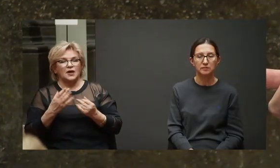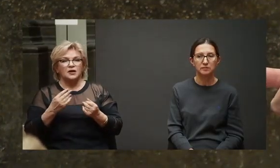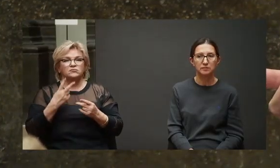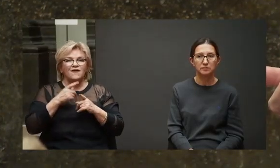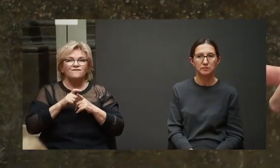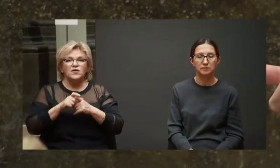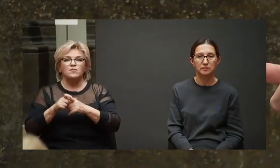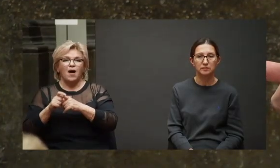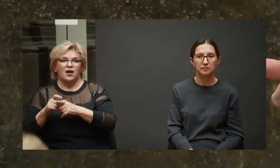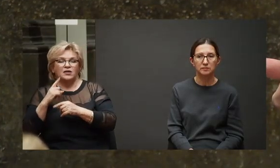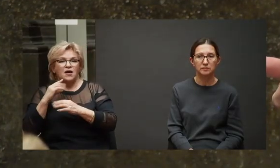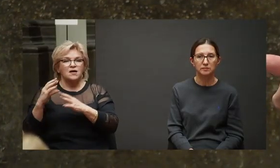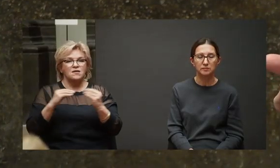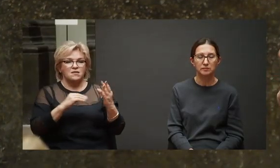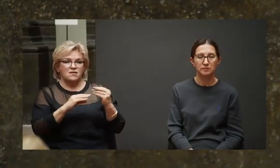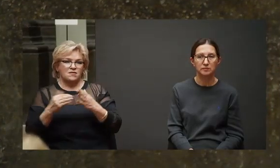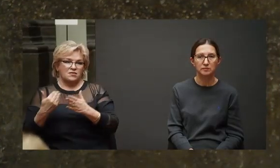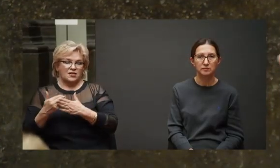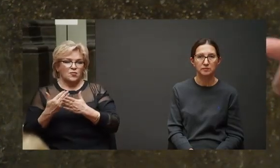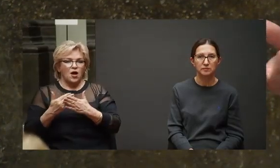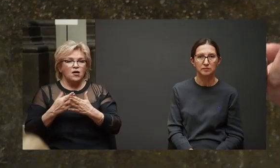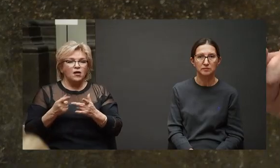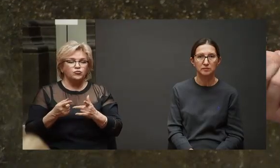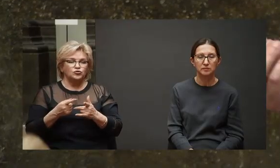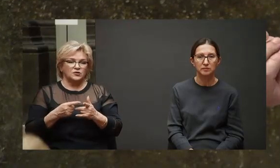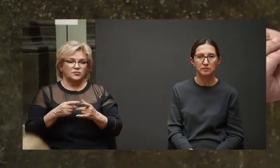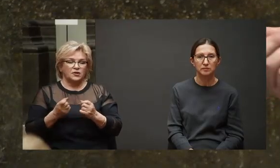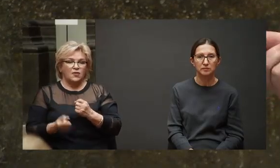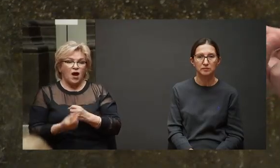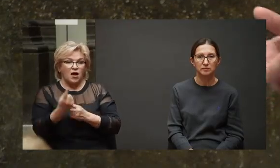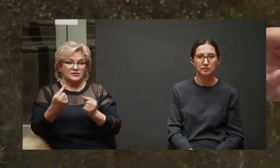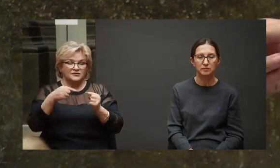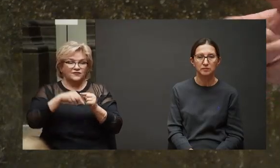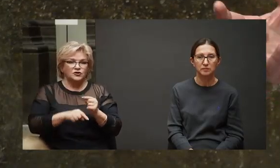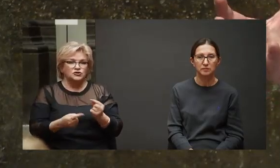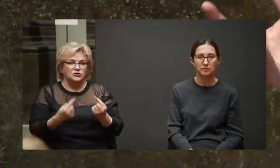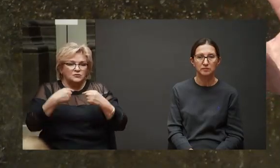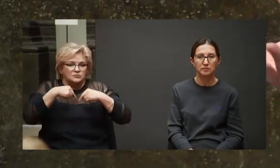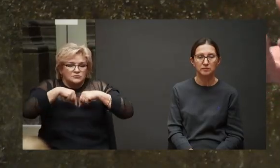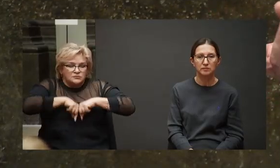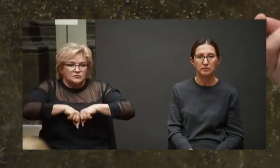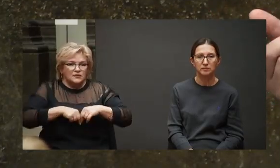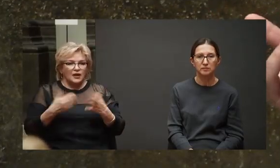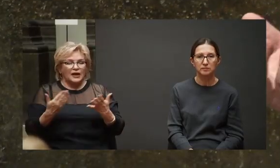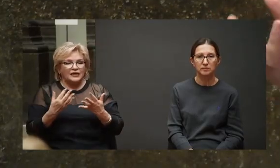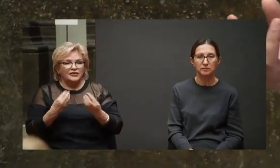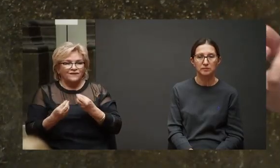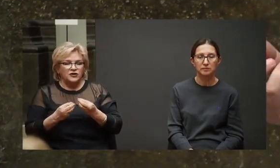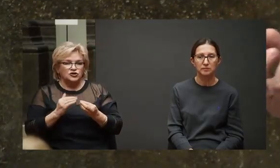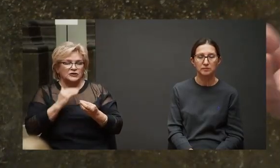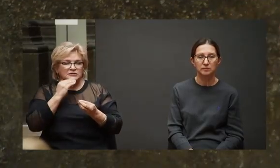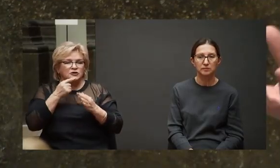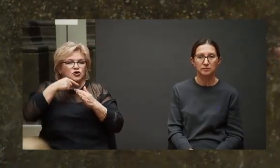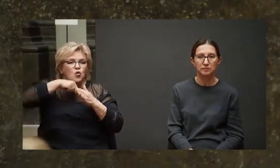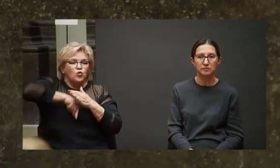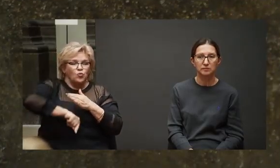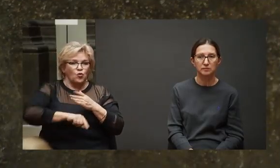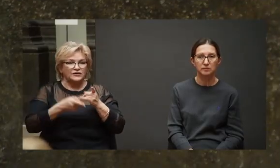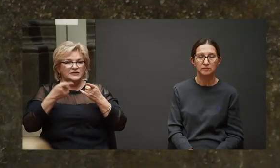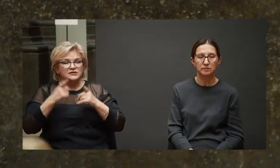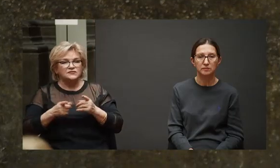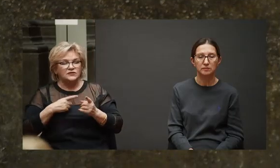вербально говоришь. Ты как бы, оказывается, ты проникаешь в какие-то вещи достаточно глубокие, ты